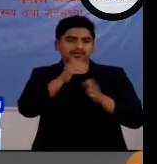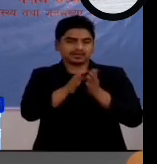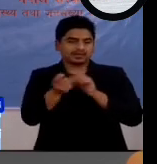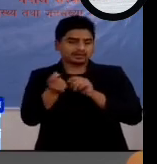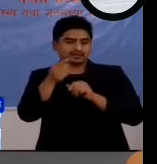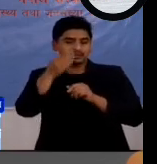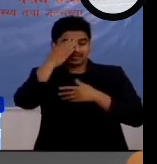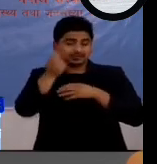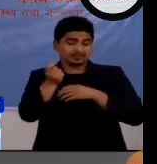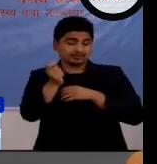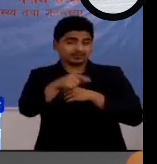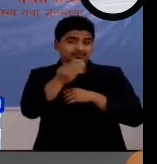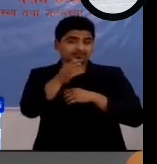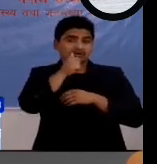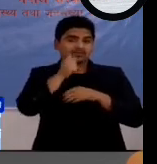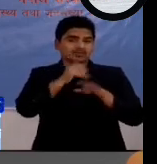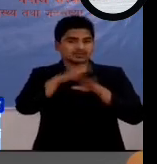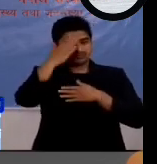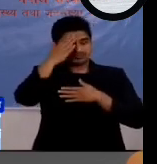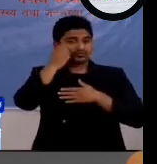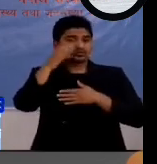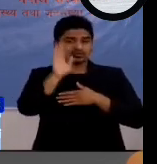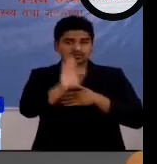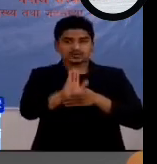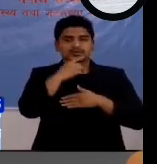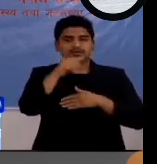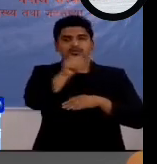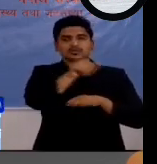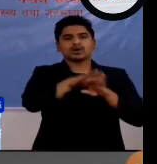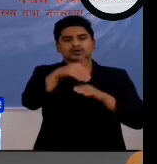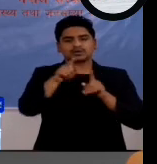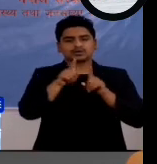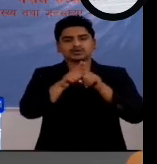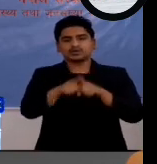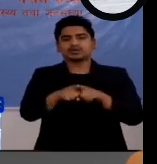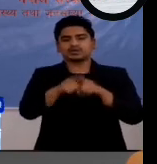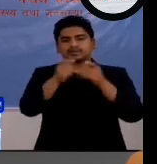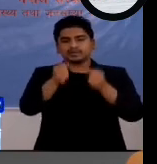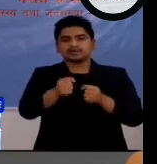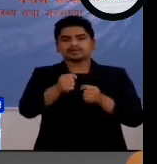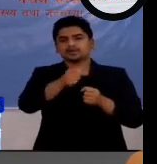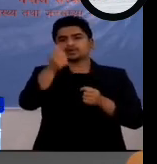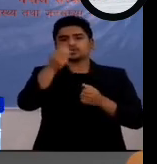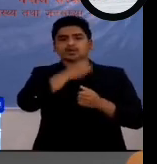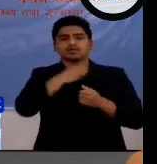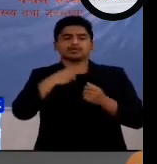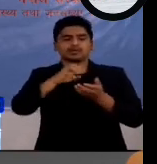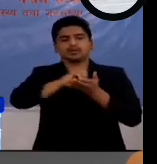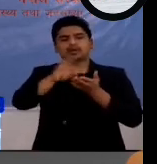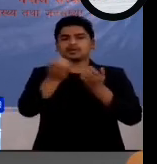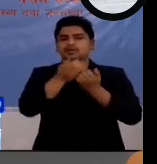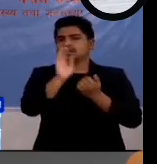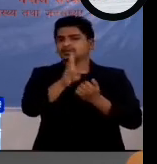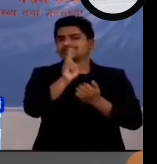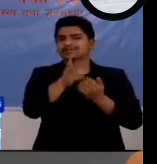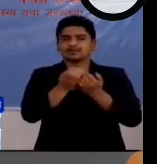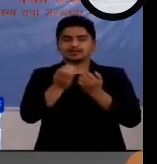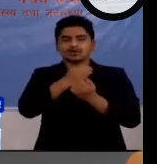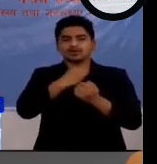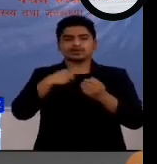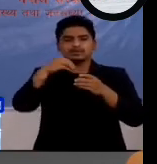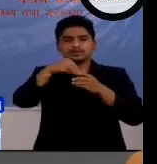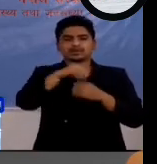रोग सर्ने हुनाले यदि अभिभावकहरूलाई ज्वरो छ भने चाहिँ उहाँहरूलाई चाहिँ हामी सँगै रहेको त्रिवी शिक्षण अस्पतालमा पठाउने गरेका छौं।